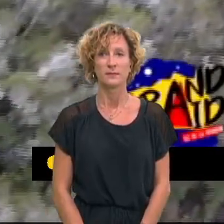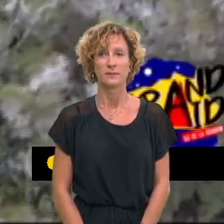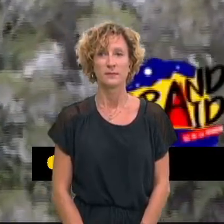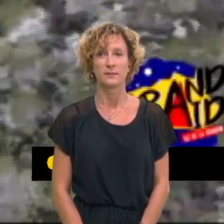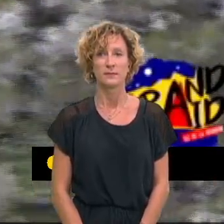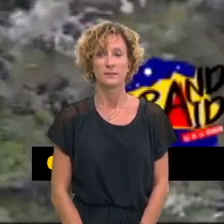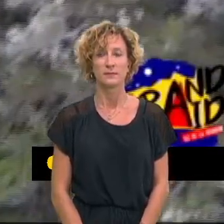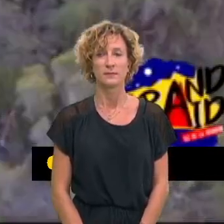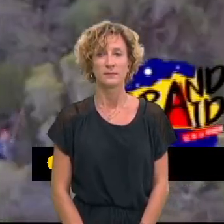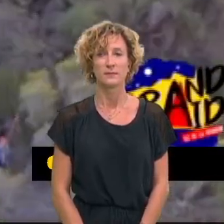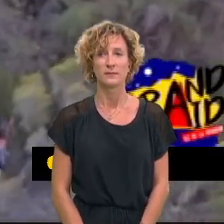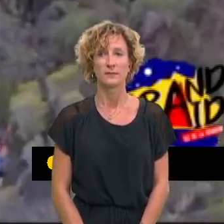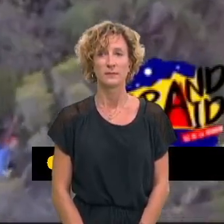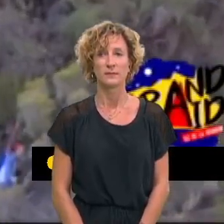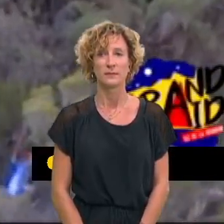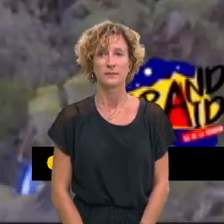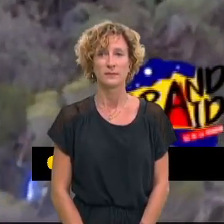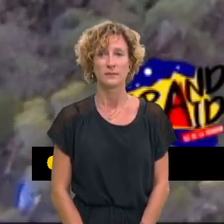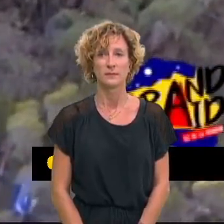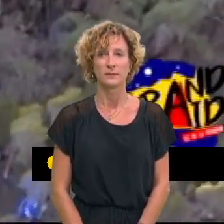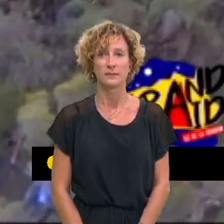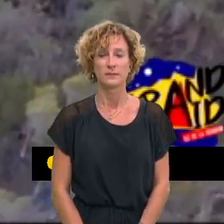traîne. À mon moi